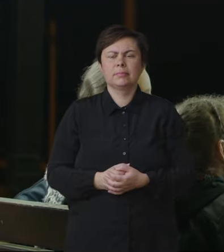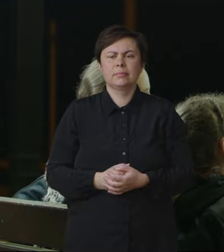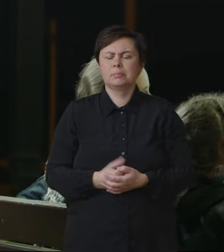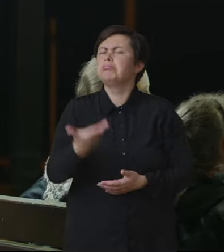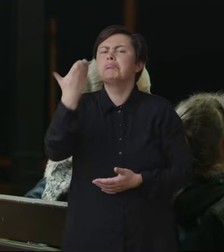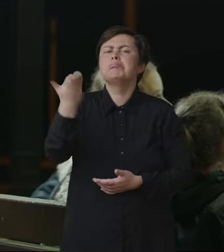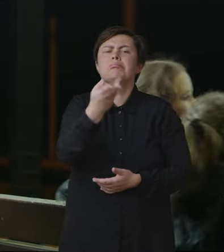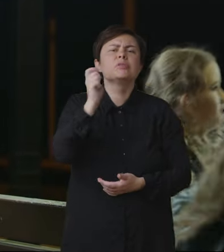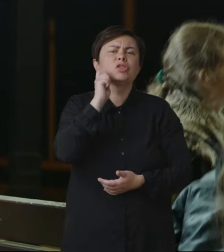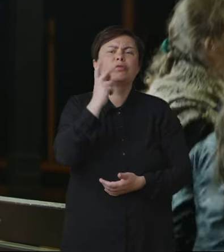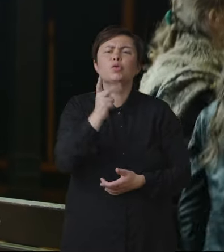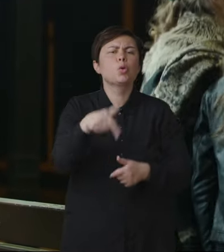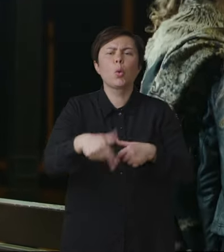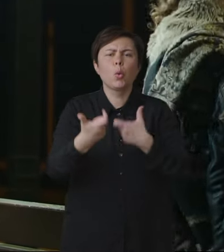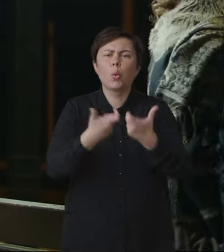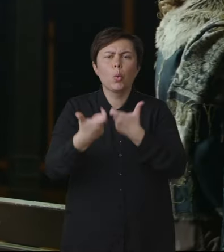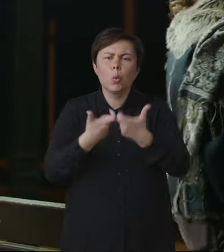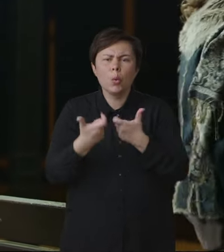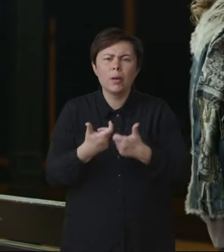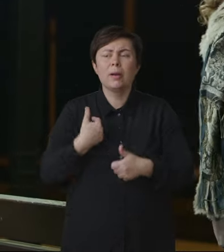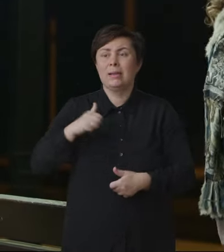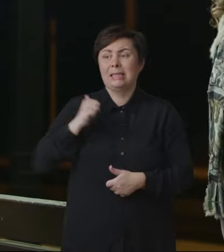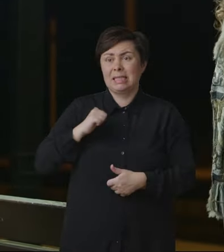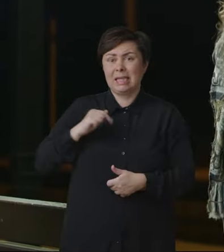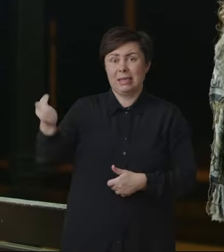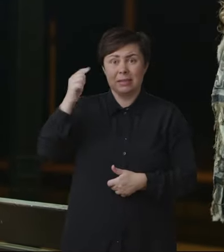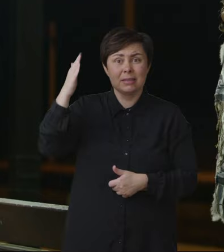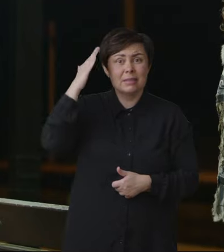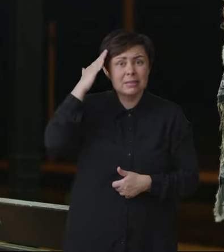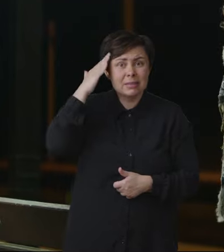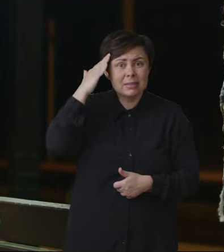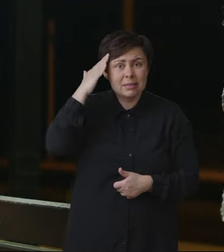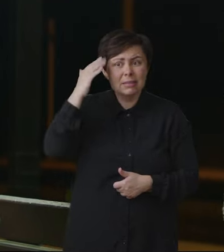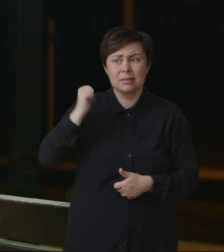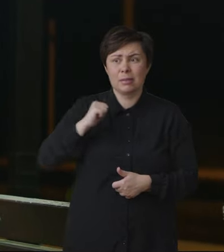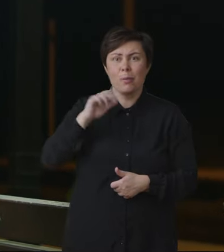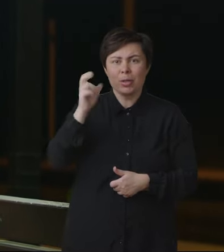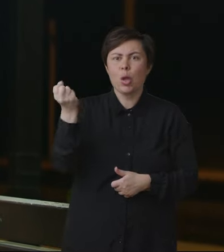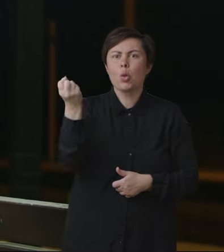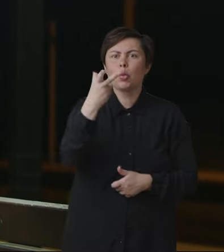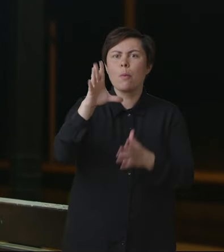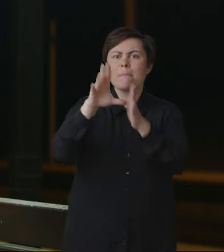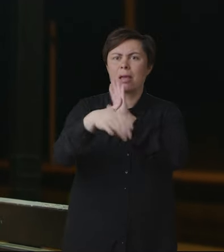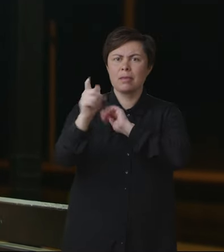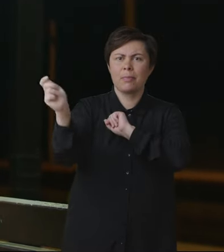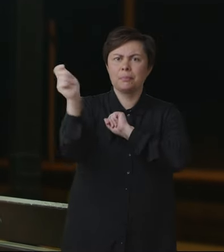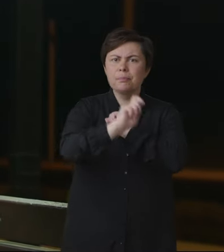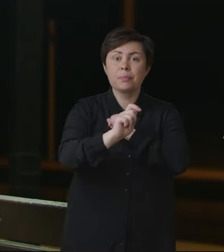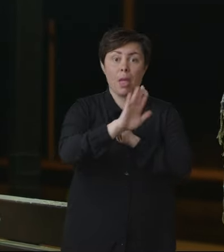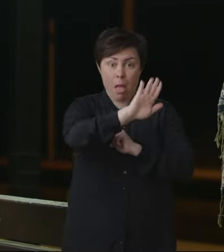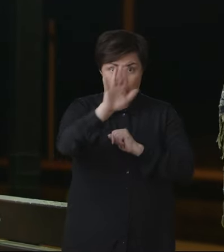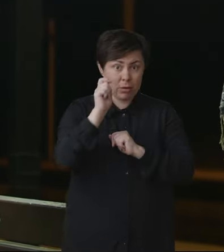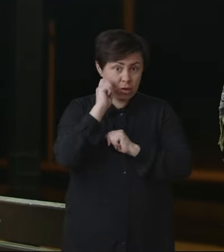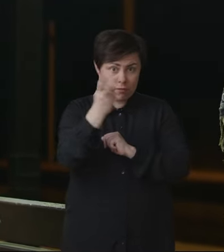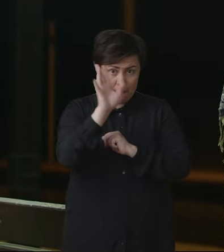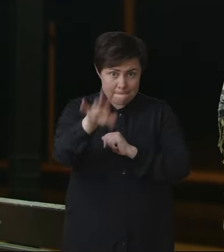A panienki co tutaj robią? Czekamy na znajomych. Jedą do nas aż z Trójmiasta. A czy mają